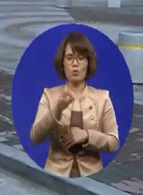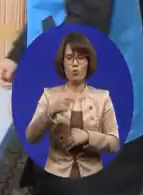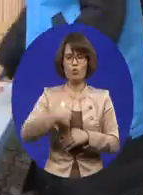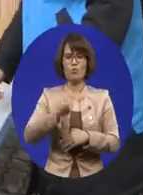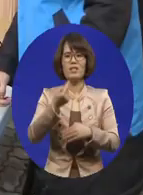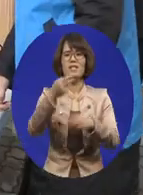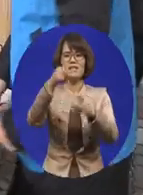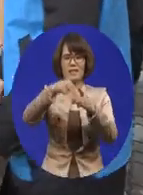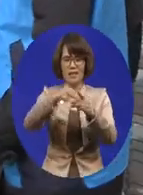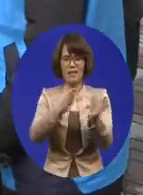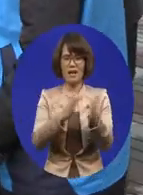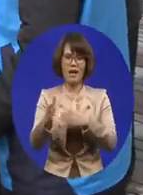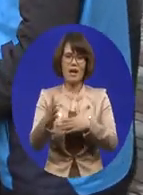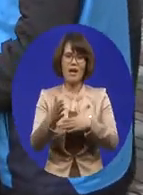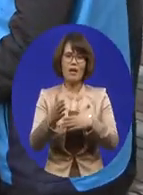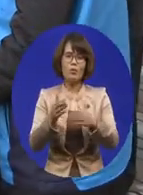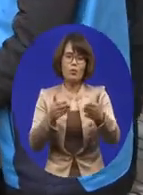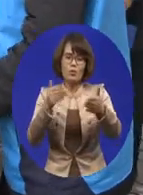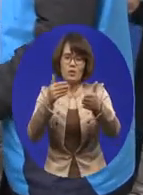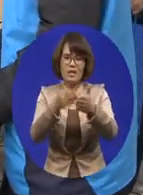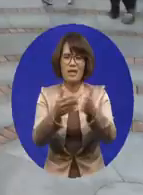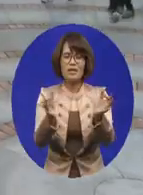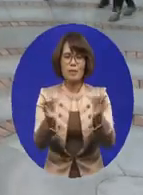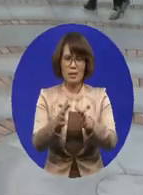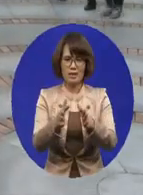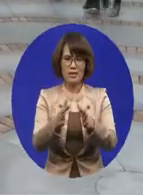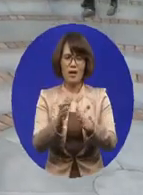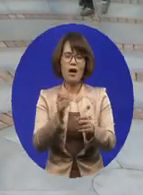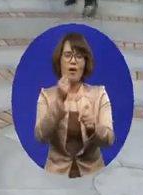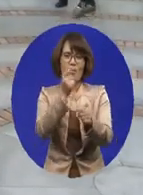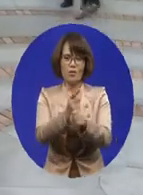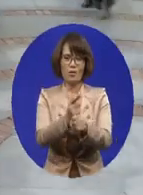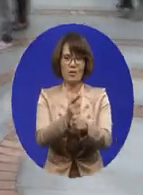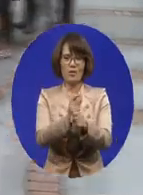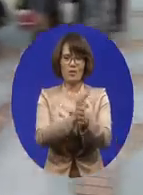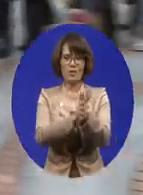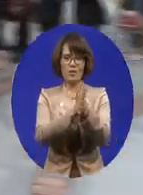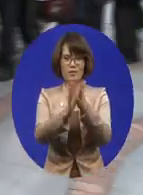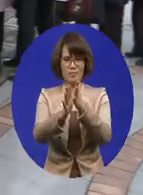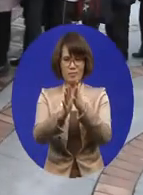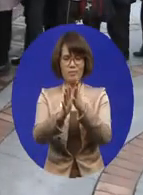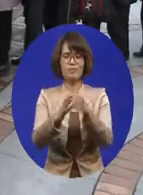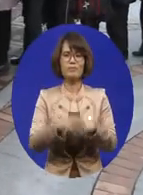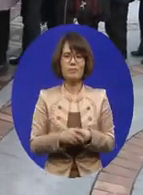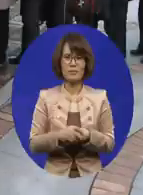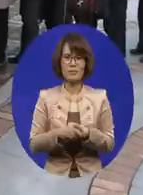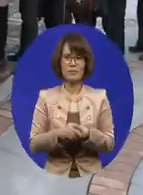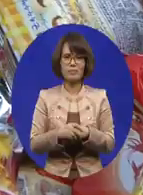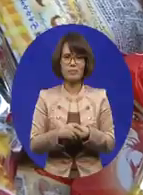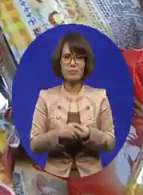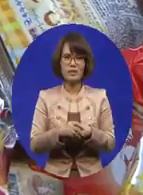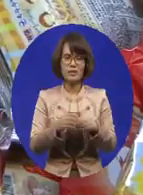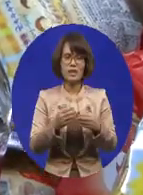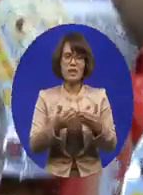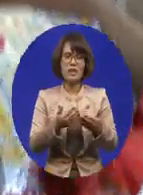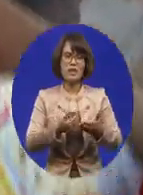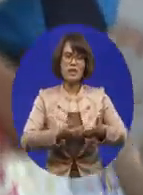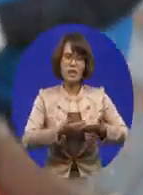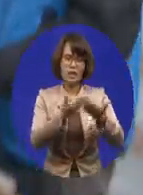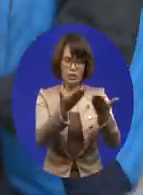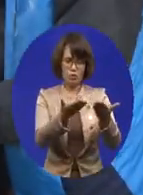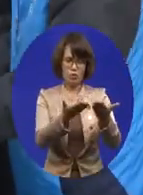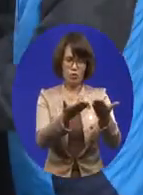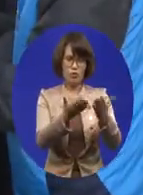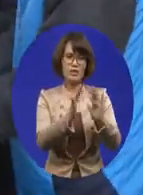주민자치센터인데요. 이동푸드마켓이 도착하자마자 어느새 길게 늘어선 줄. 나눠주는 사람도